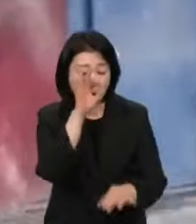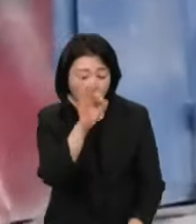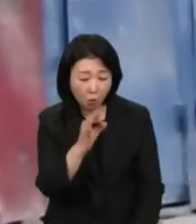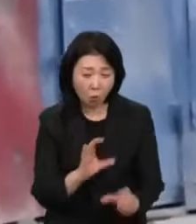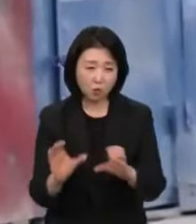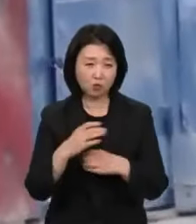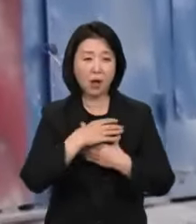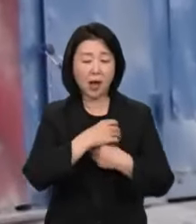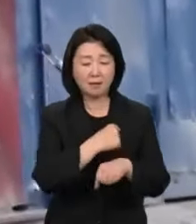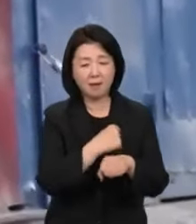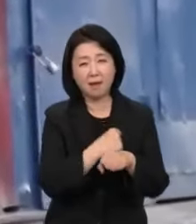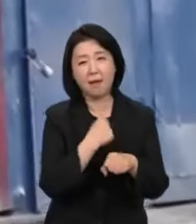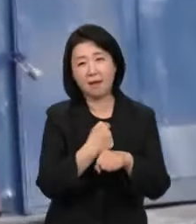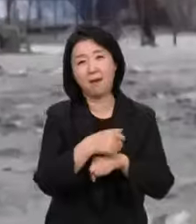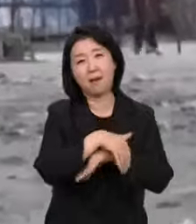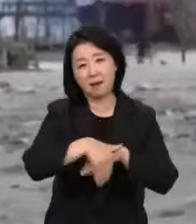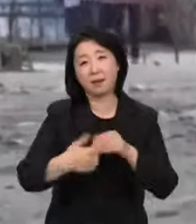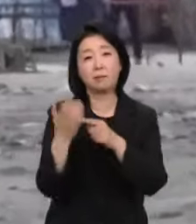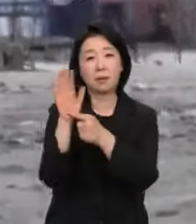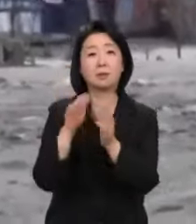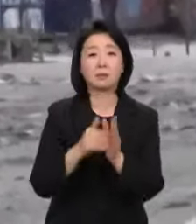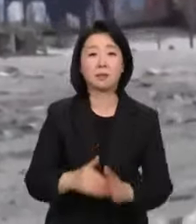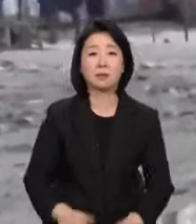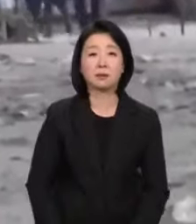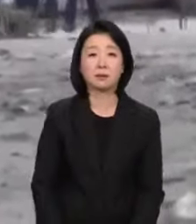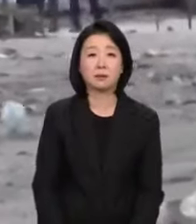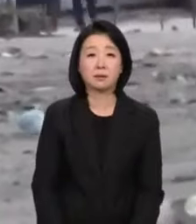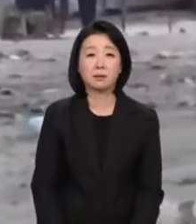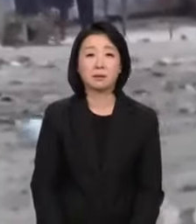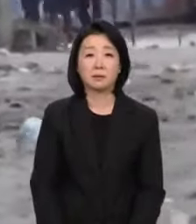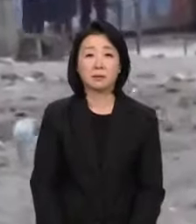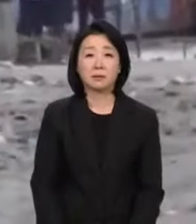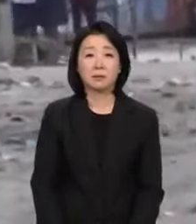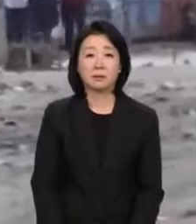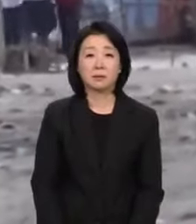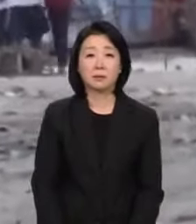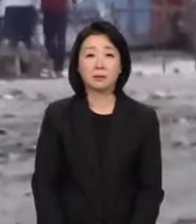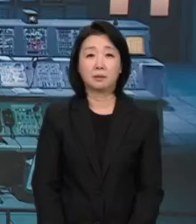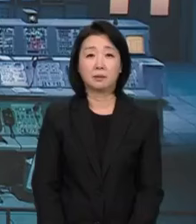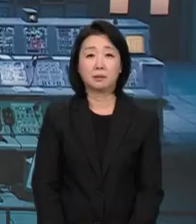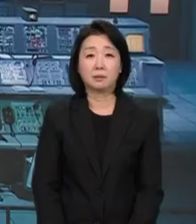안전조치를 강구하겠다고 밝혔습니다. JTBC 윤세민입니다.